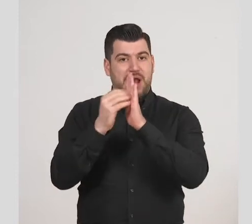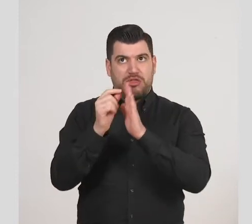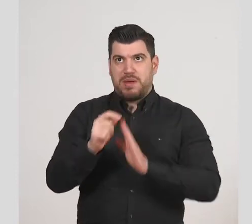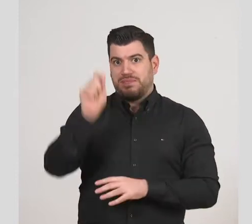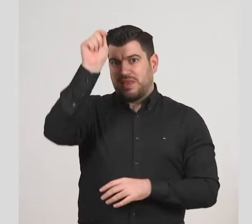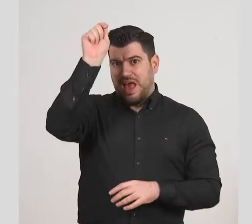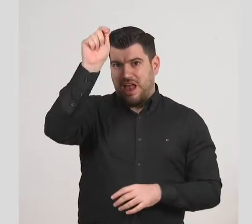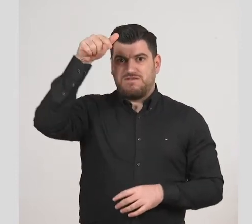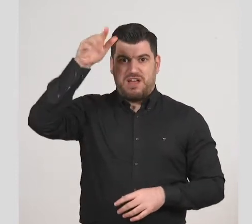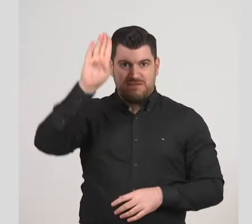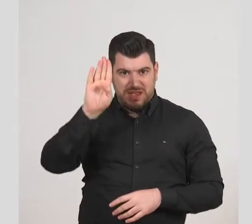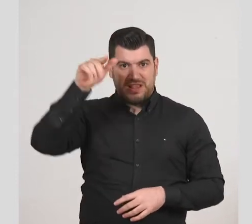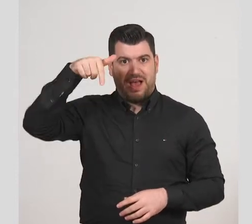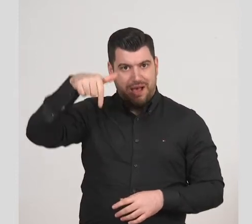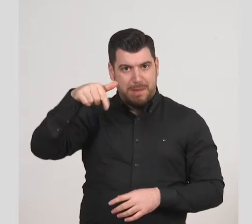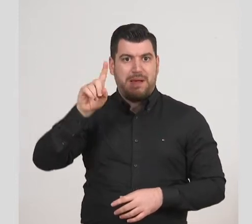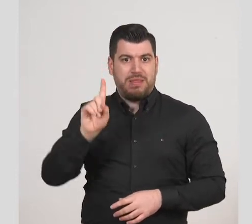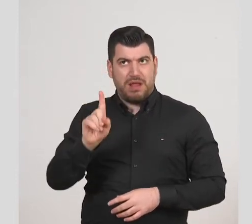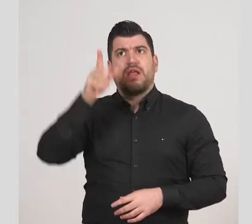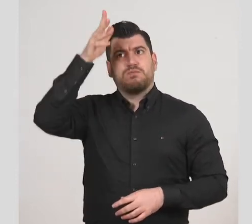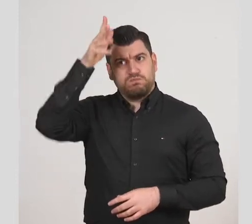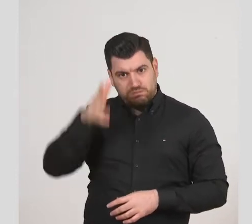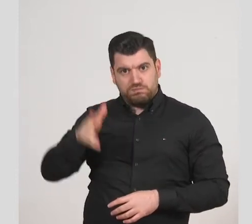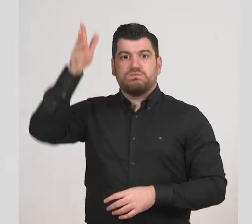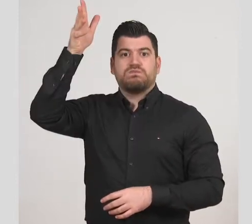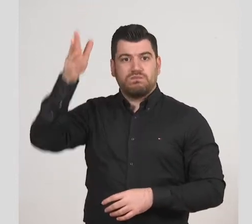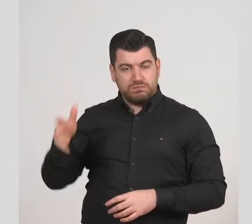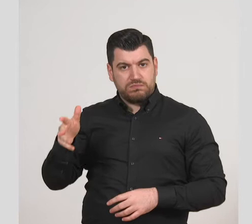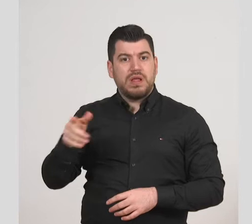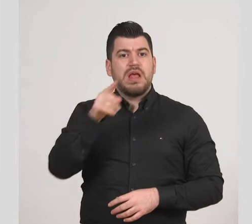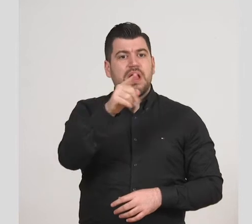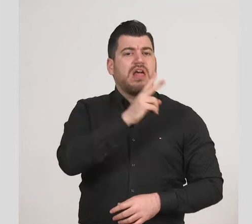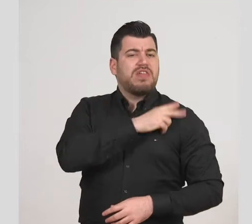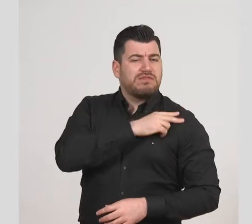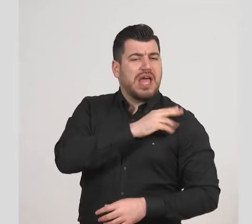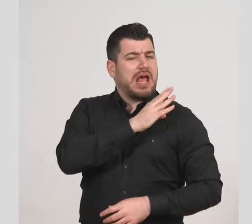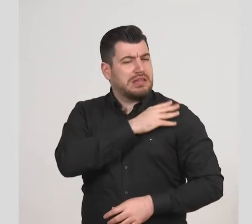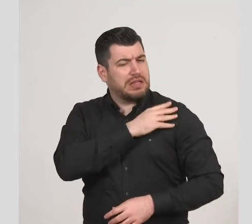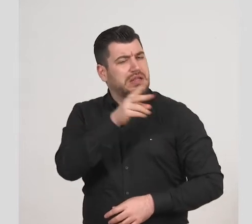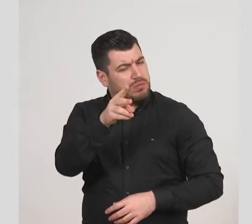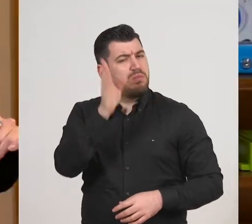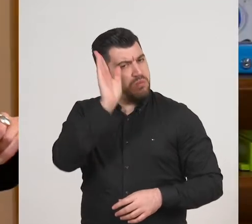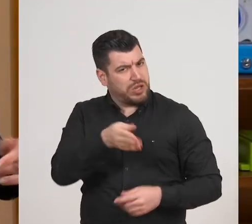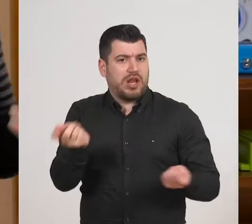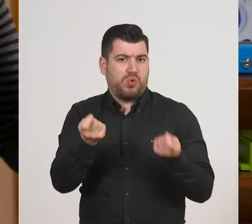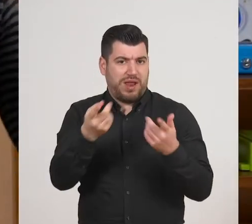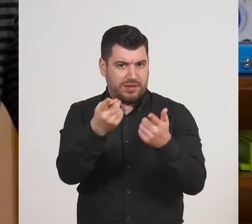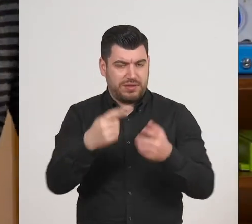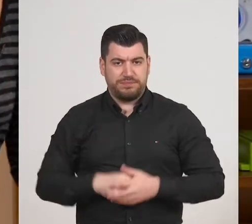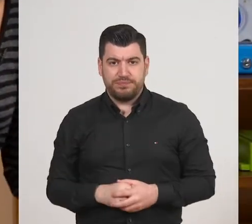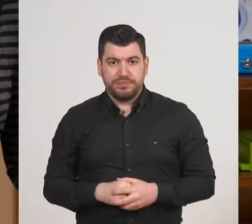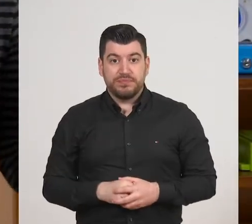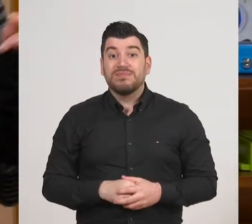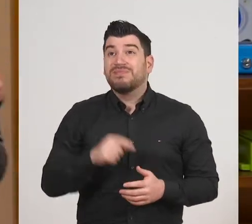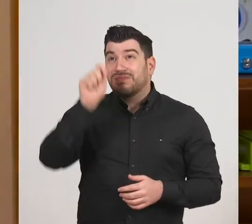αλφαβήτα με τη σειρά, και τα πρωτάκια μπορούν να το κάνουν αυτό, αν τη ξέρουν. Από Δευτέρα, Τρίτη, μπορείτε να το κάνετε άνετα. Και